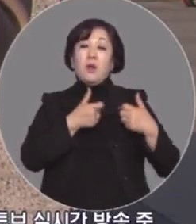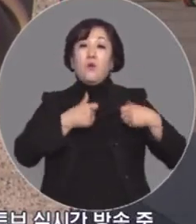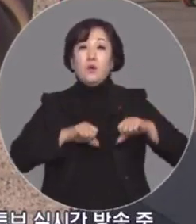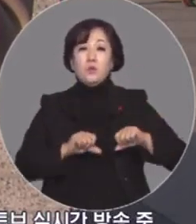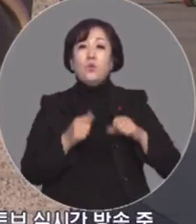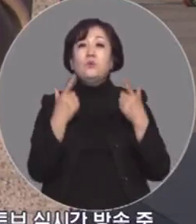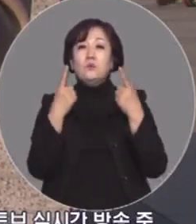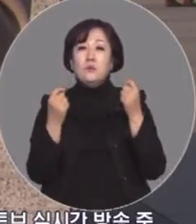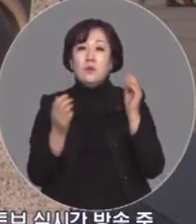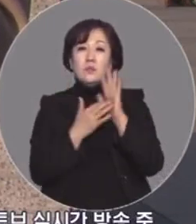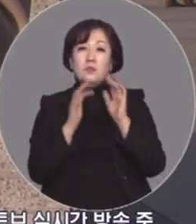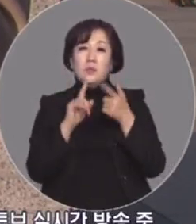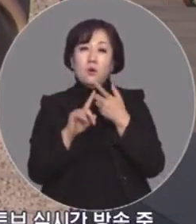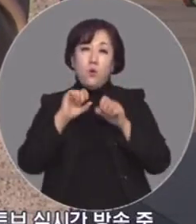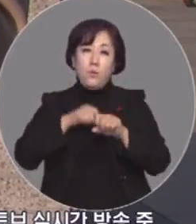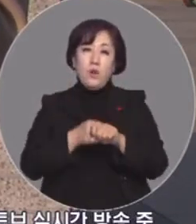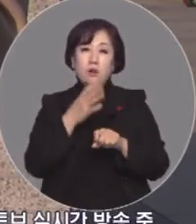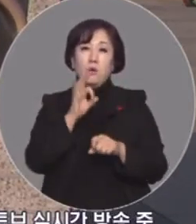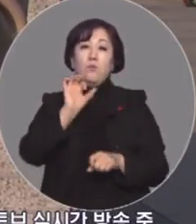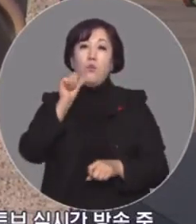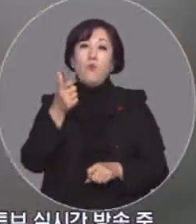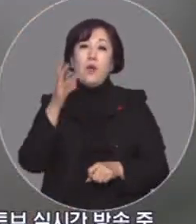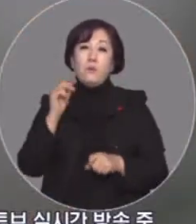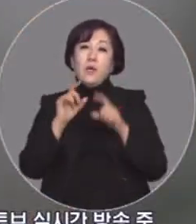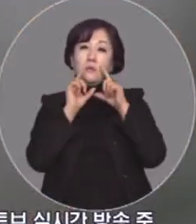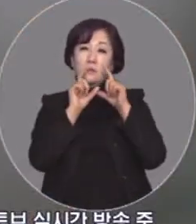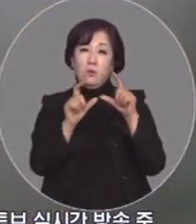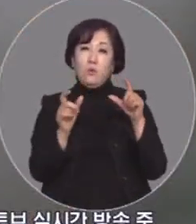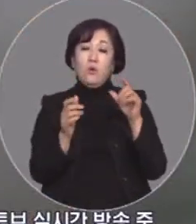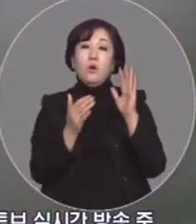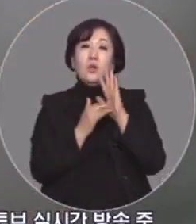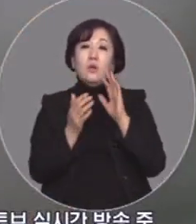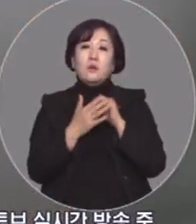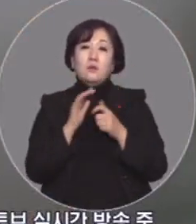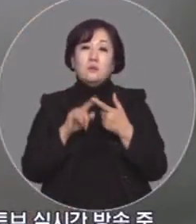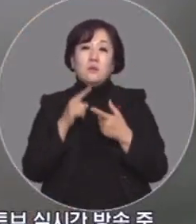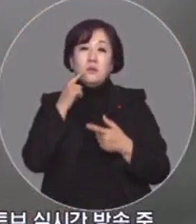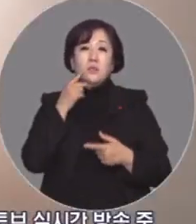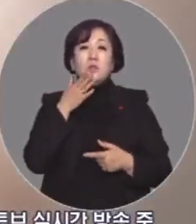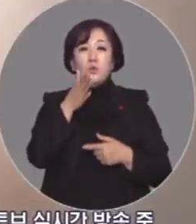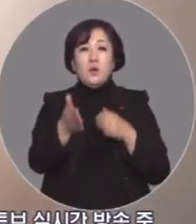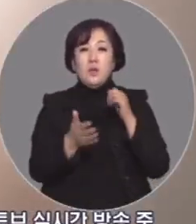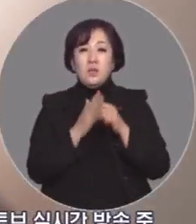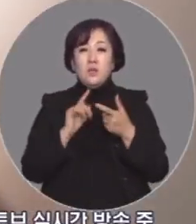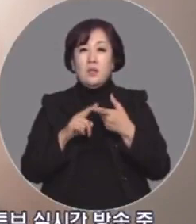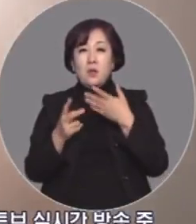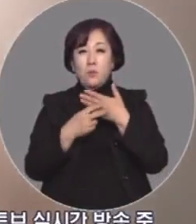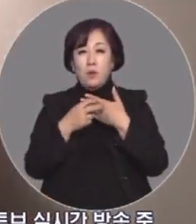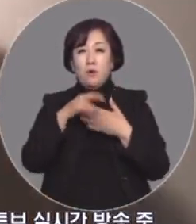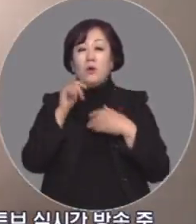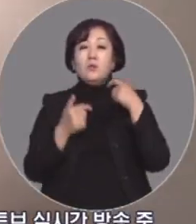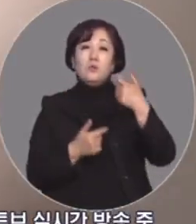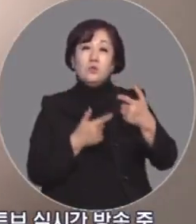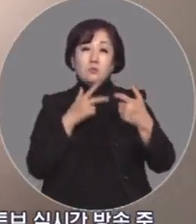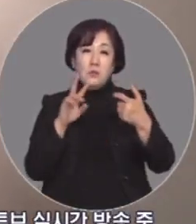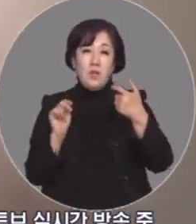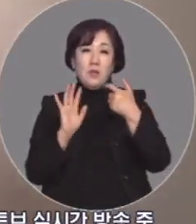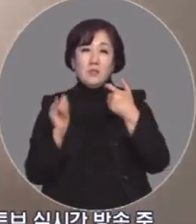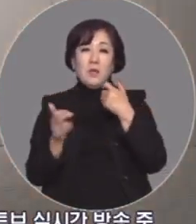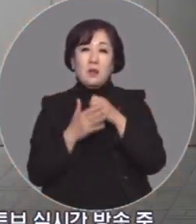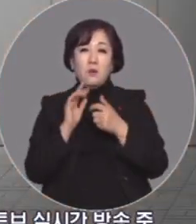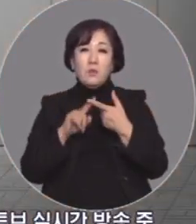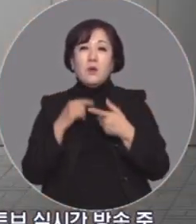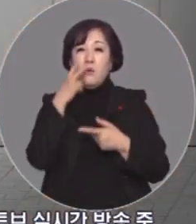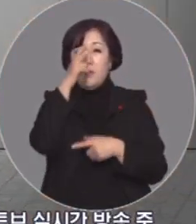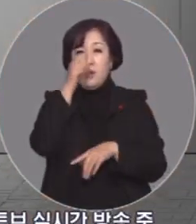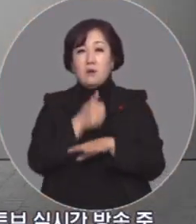해당한다며 벌금 500만 원을 선고했습니다. 울산의 한 치과에서 임플란트 시술을 받은 60대 B씨.